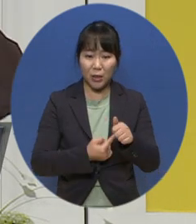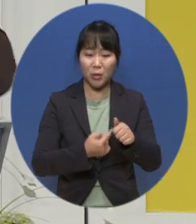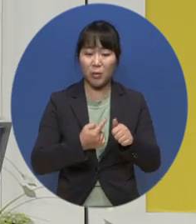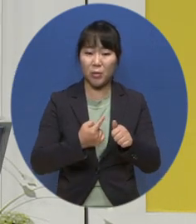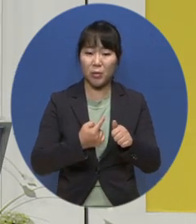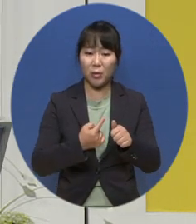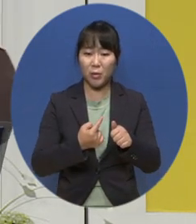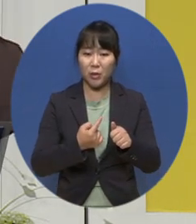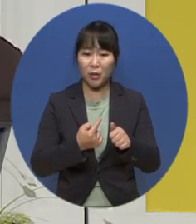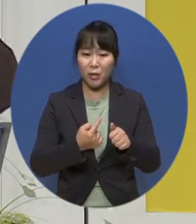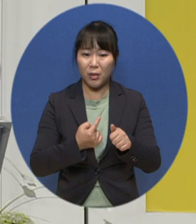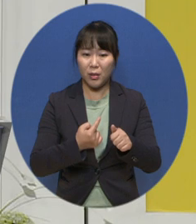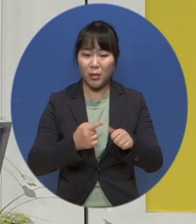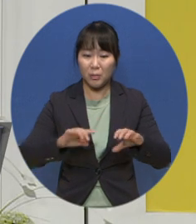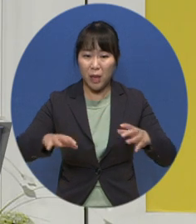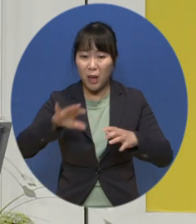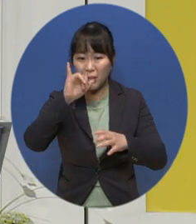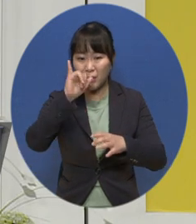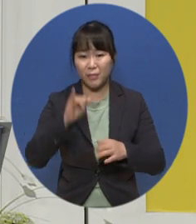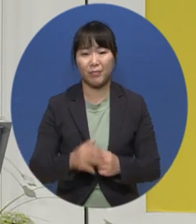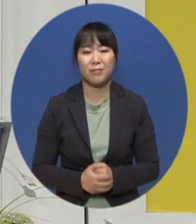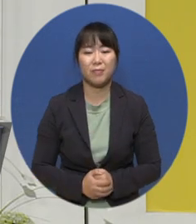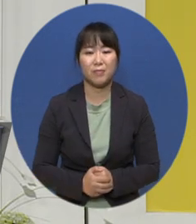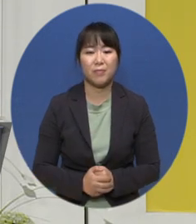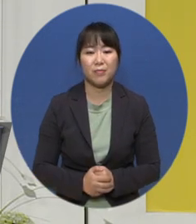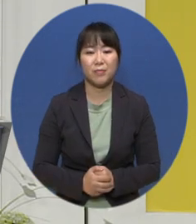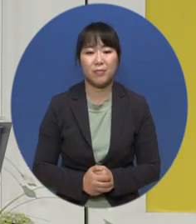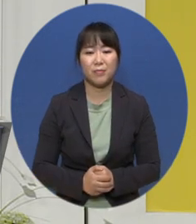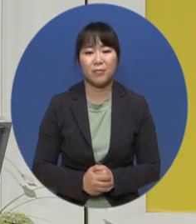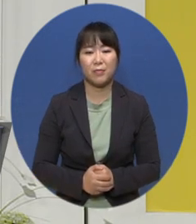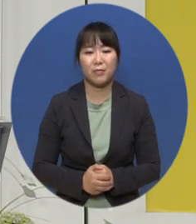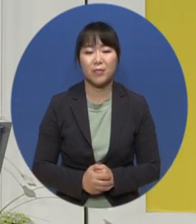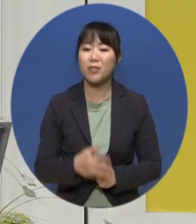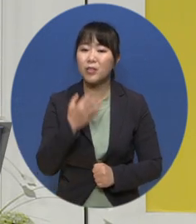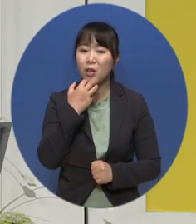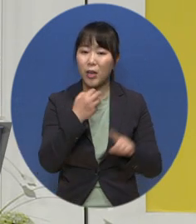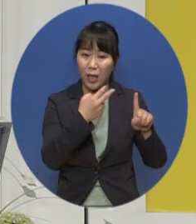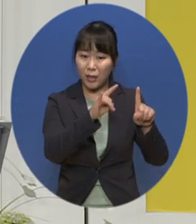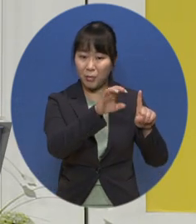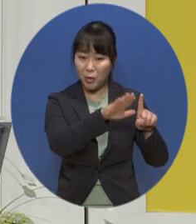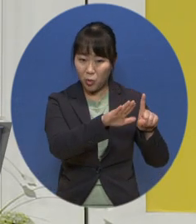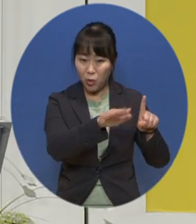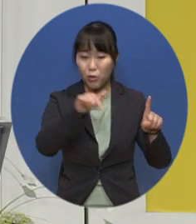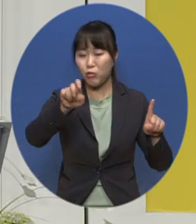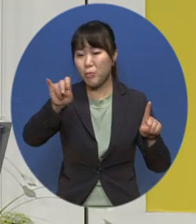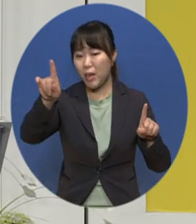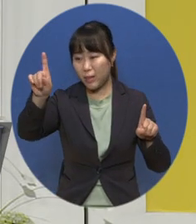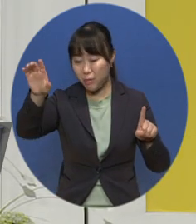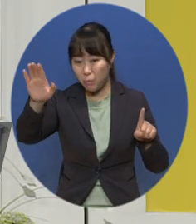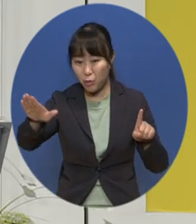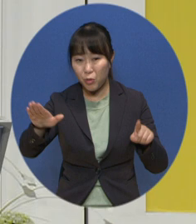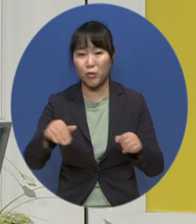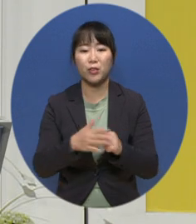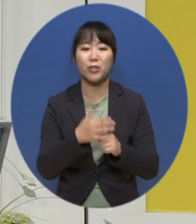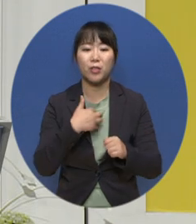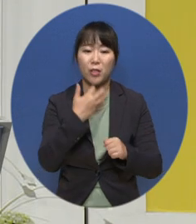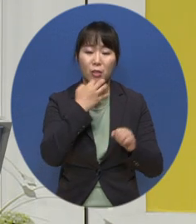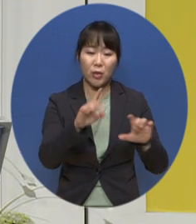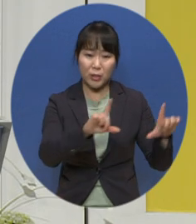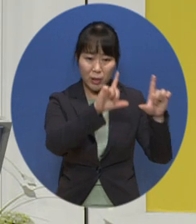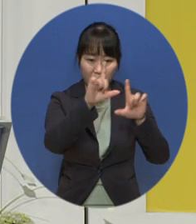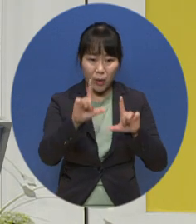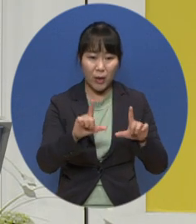이렇게 돌아가는 겠어요 예 그건 이제 2대 서울 함께 사놓고 구매 한데 사놓고 제가 서울 정말